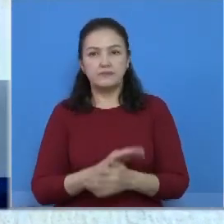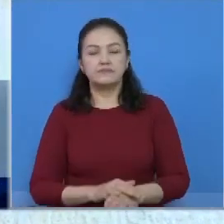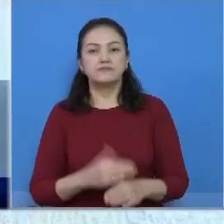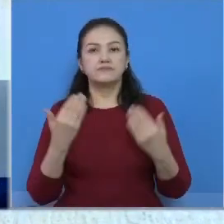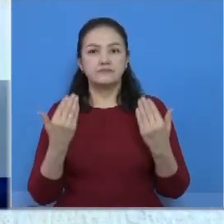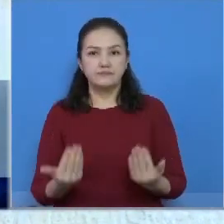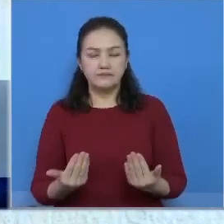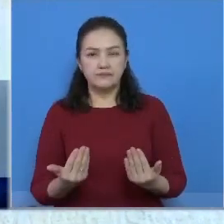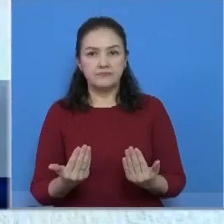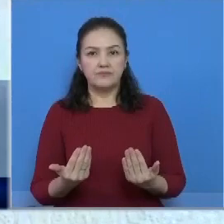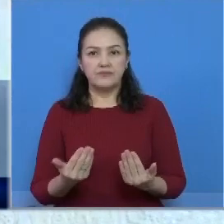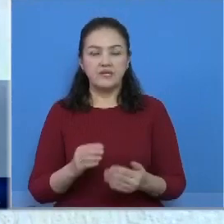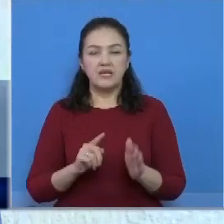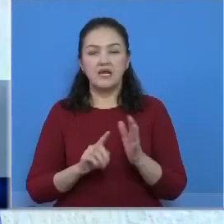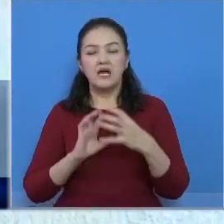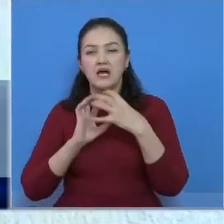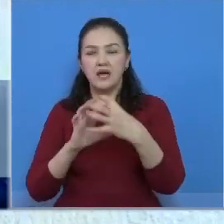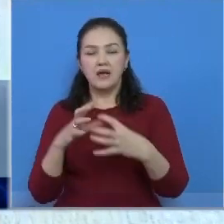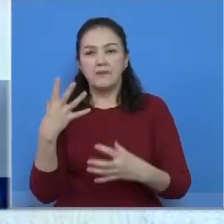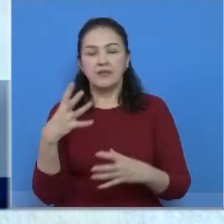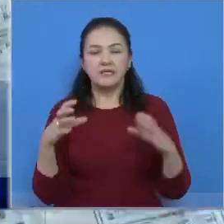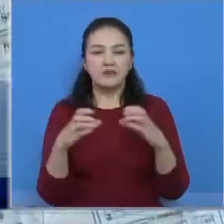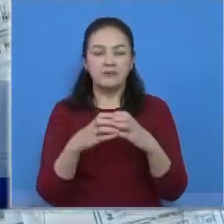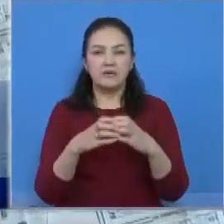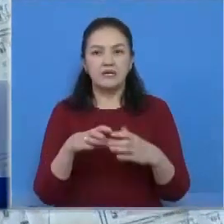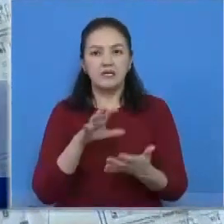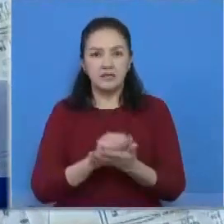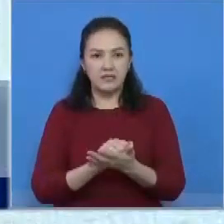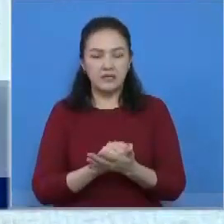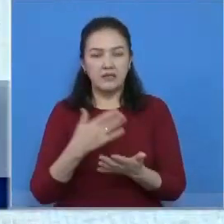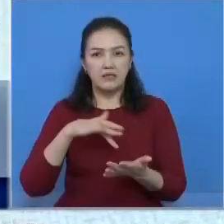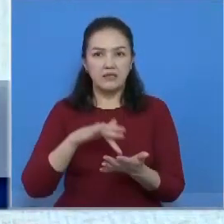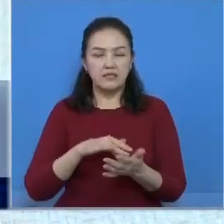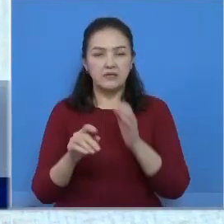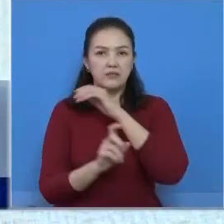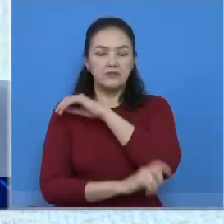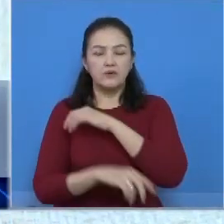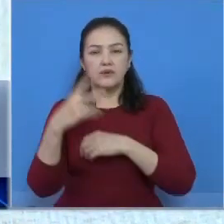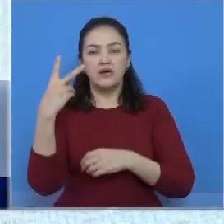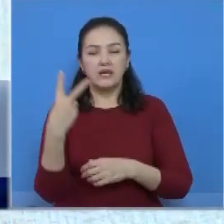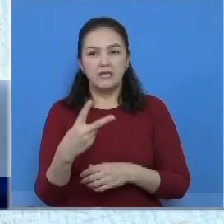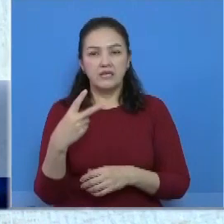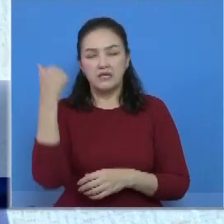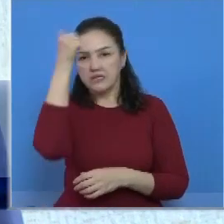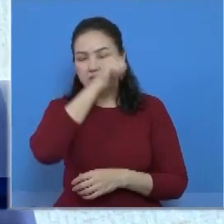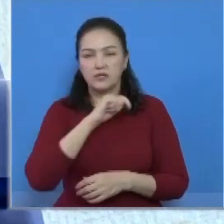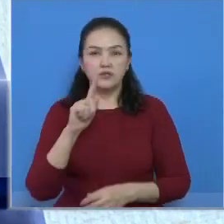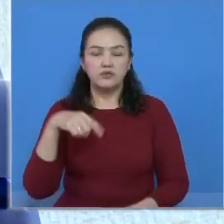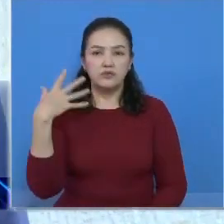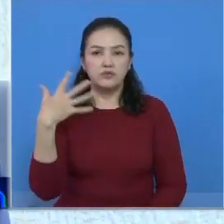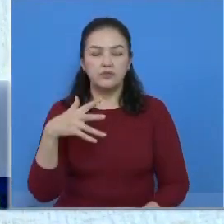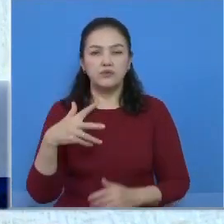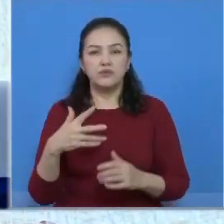қазіргі таңда осы тасымалдаумен 5 компания айналысады қаламызда. Соңғы 2 жылда бізде 150-ға жуық